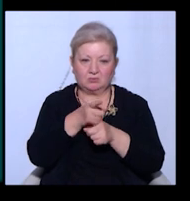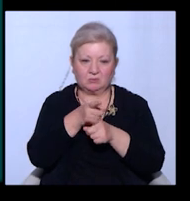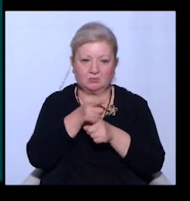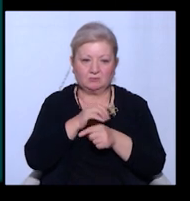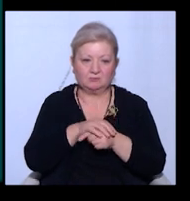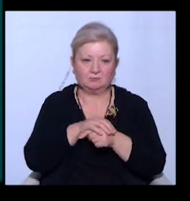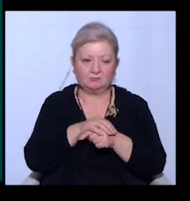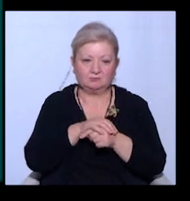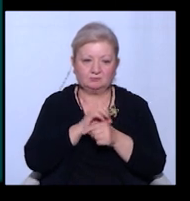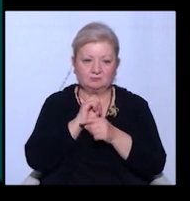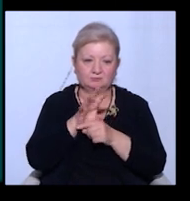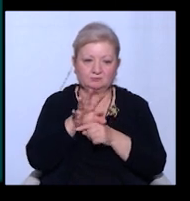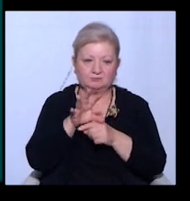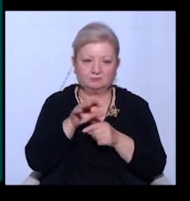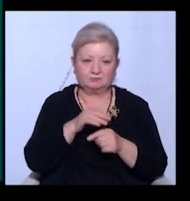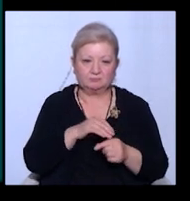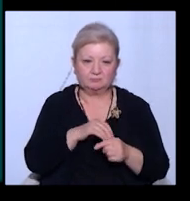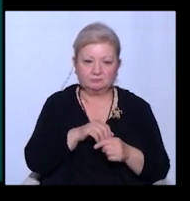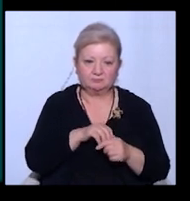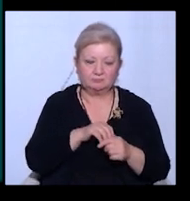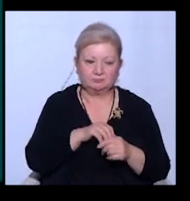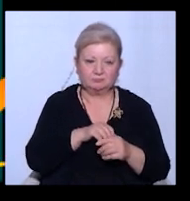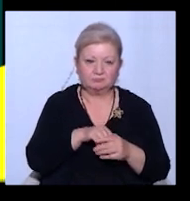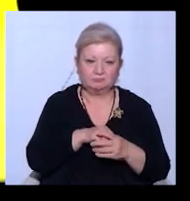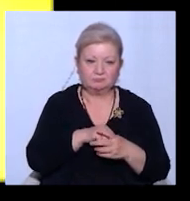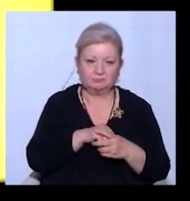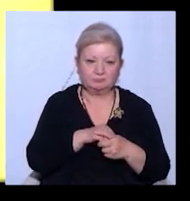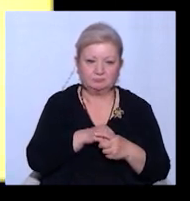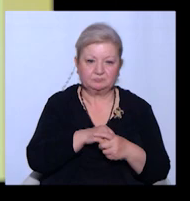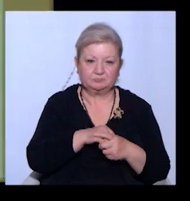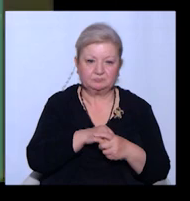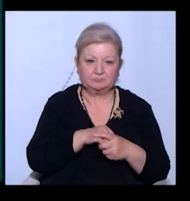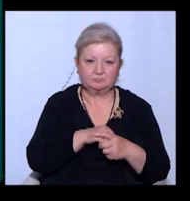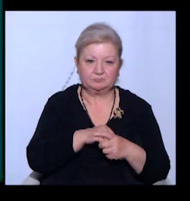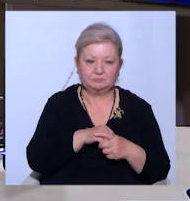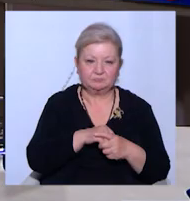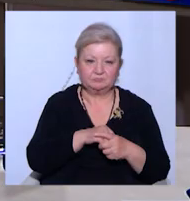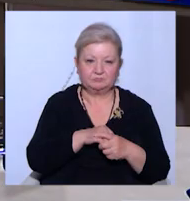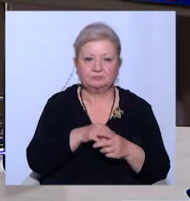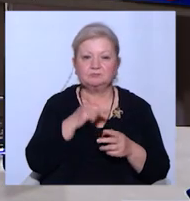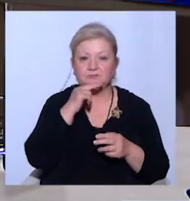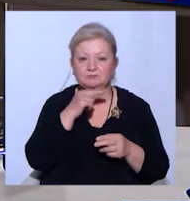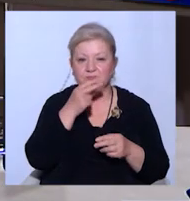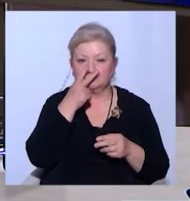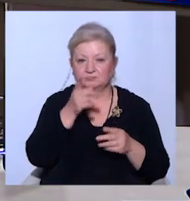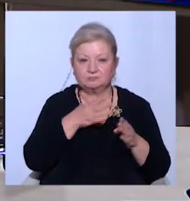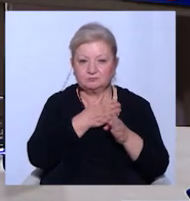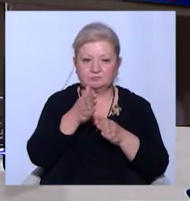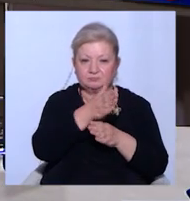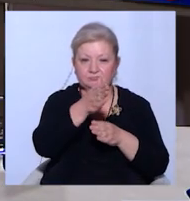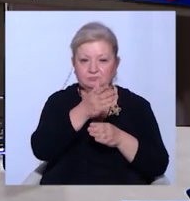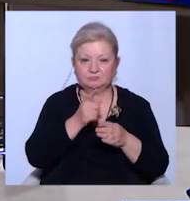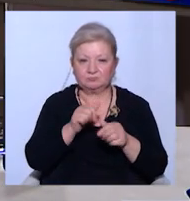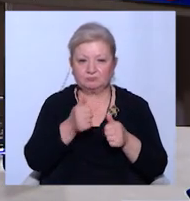დავაკვირდეთ, როგორ იცვლის სხვა ტრაექტორიის სხვადასხვა წერტილში, დავაკვირდეთ ტრაექტორიის სხვადასხვა